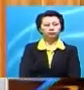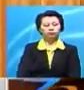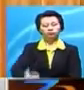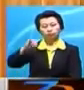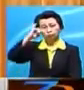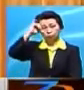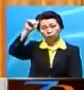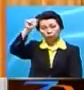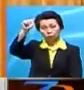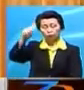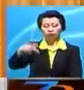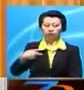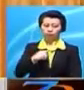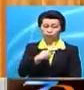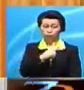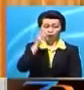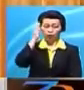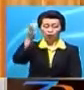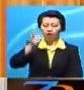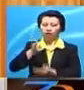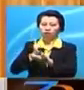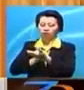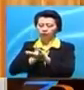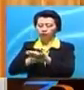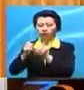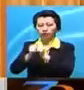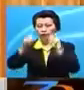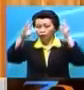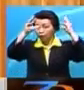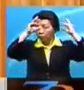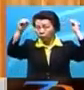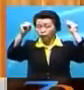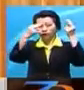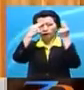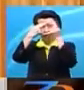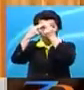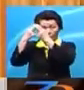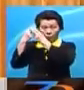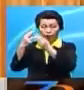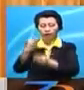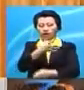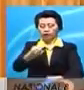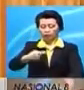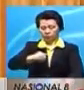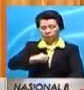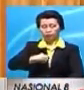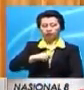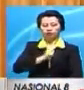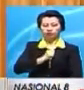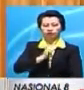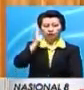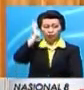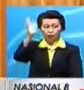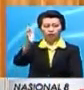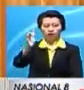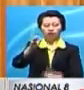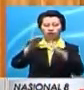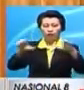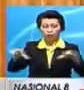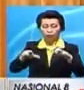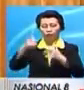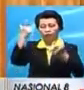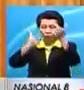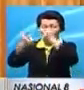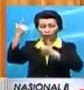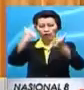InsyaAllah kita akan berunding dengan pihak Kedutaan Arab Saudi dan saya sendiri akan melakukan